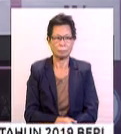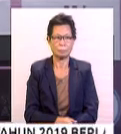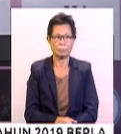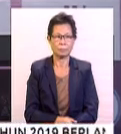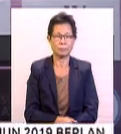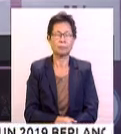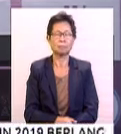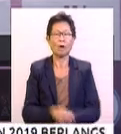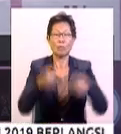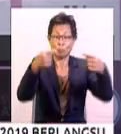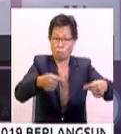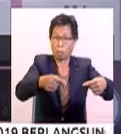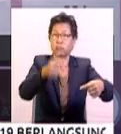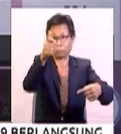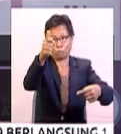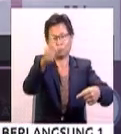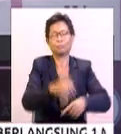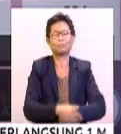but